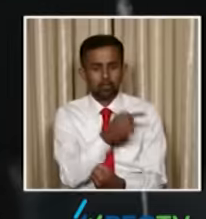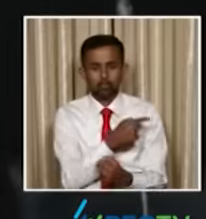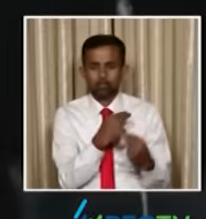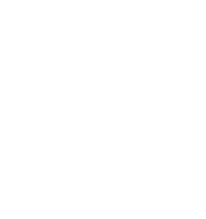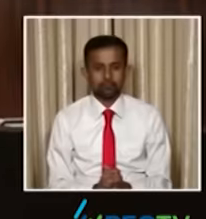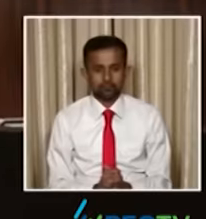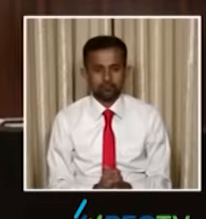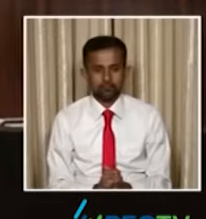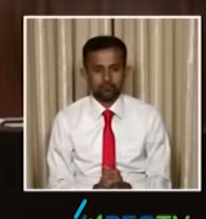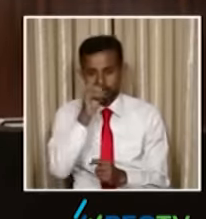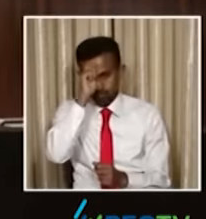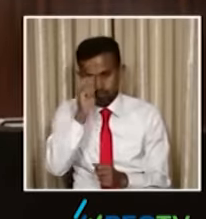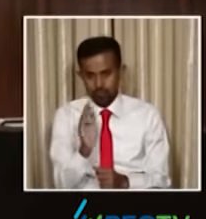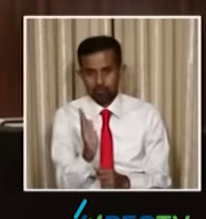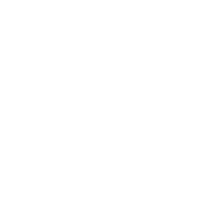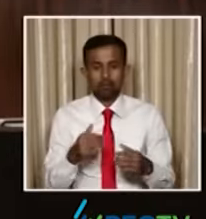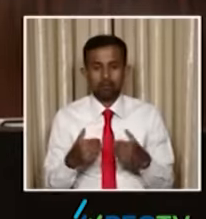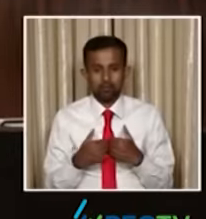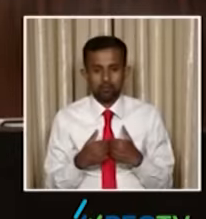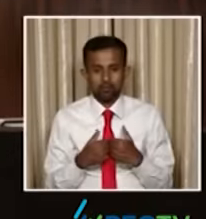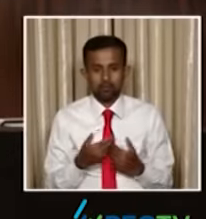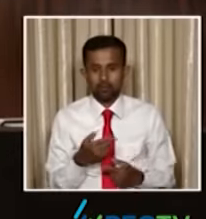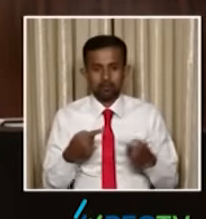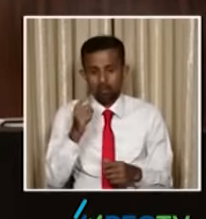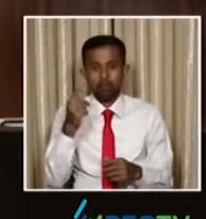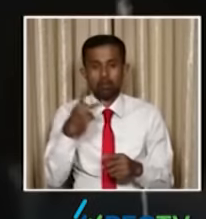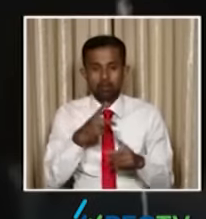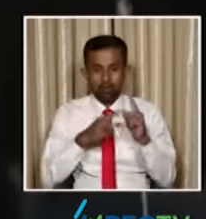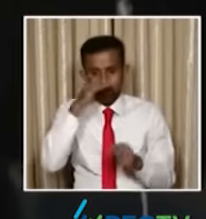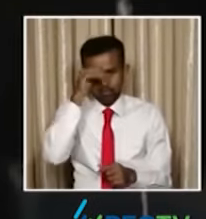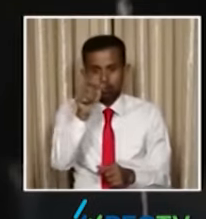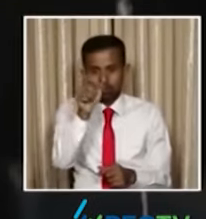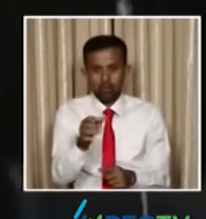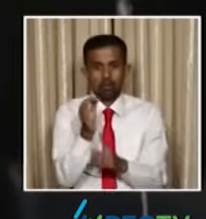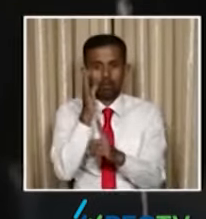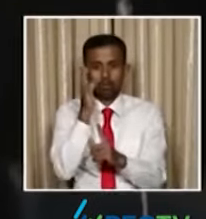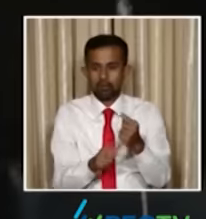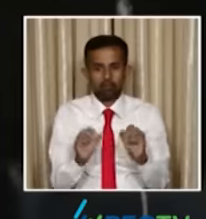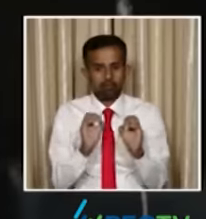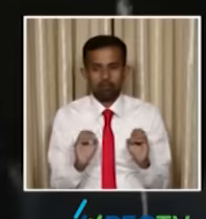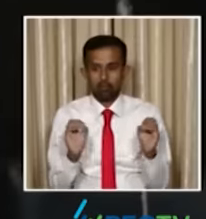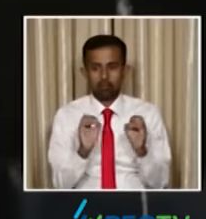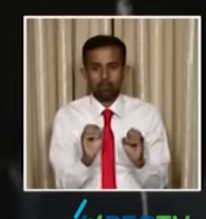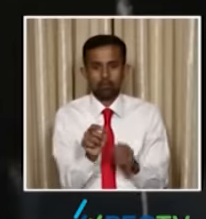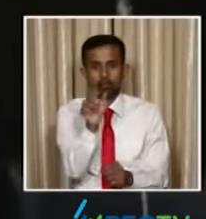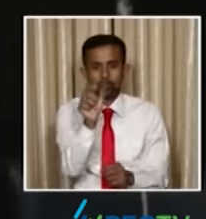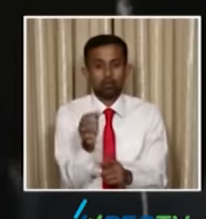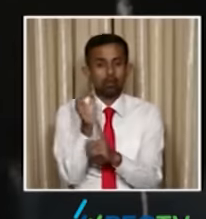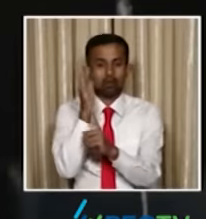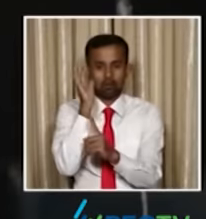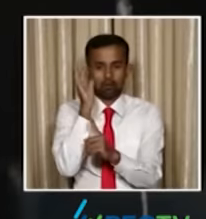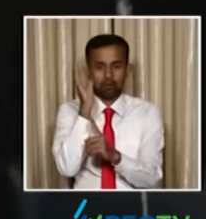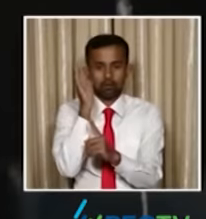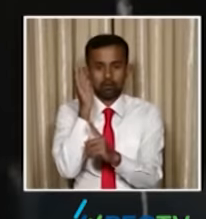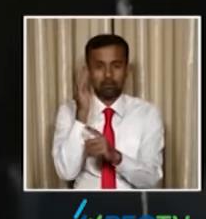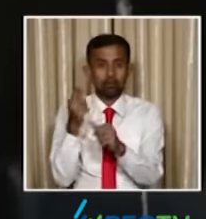තබාගෙන යන්නේ කොහොමද? ජනාධිපතිවරයා කර ඇතිපත් මෙතන විවාද කරන්න පුළුවන් කමක් නැහැ. ඔබතුමා ජනාධිපතිතුමාගේ නියෝජිතයෙක් නෙවෙයි. ඒ නිසා ඔබතුමා මේ ජනාධිපතිතුමා වෙනුවෙන්